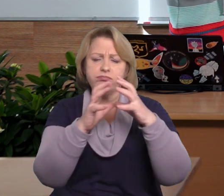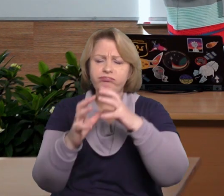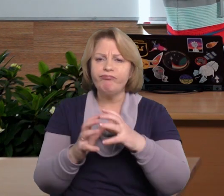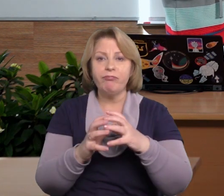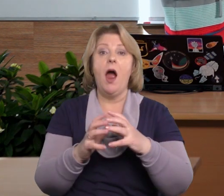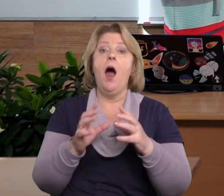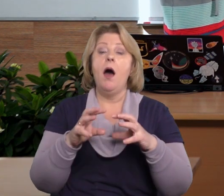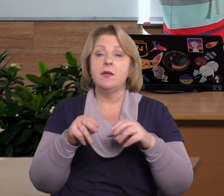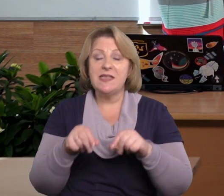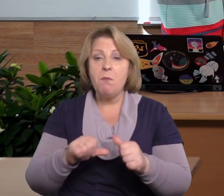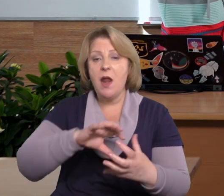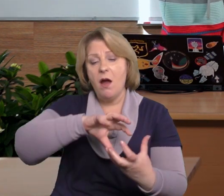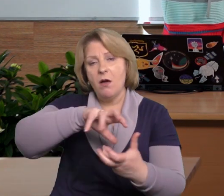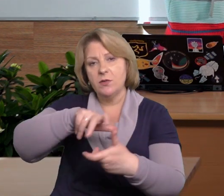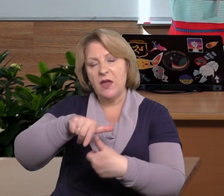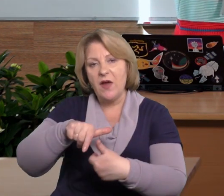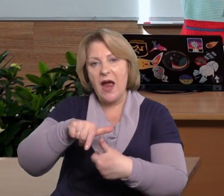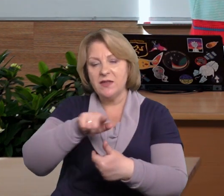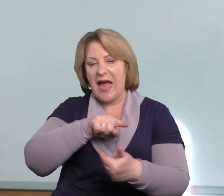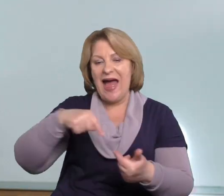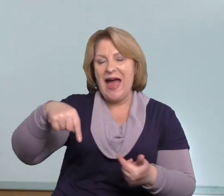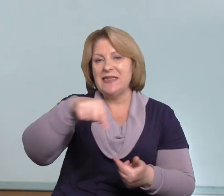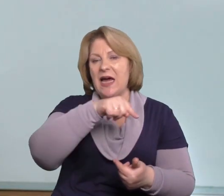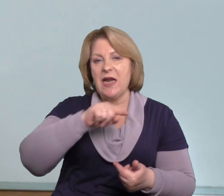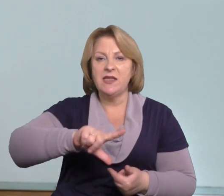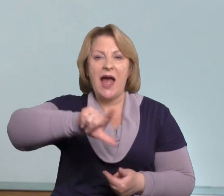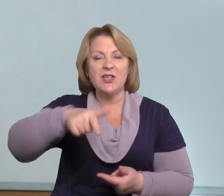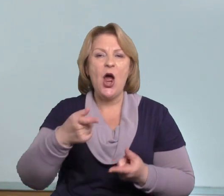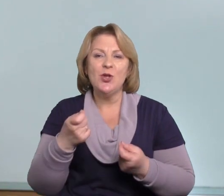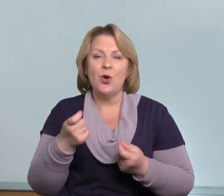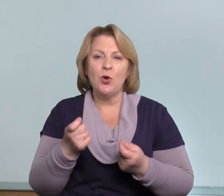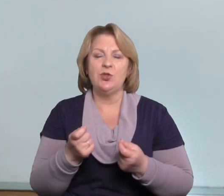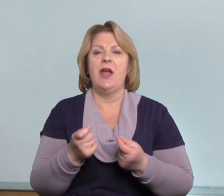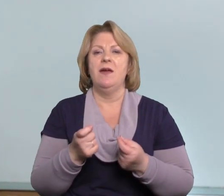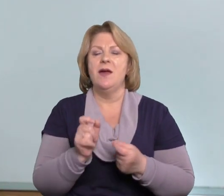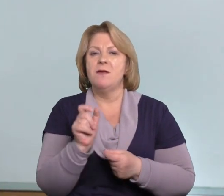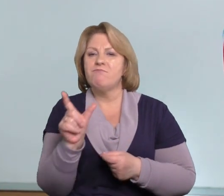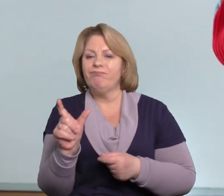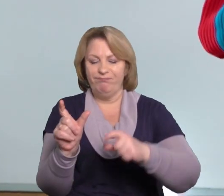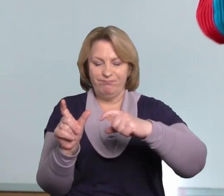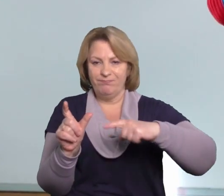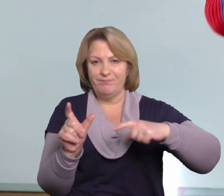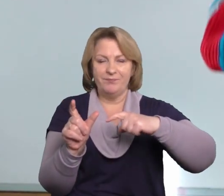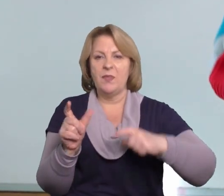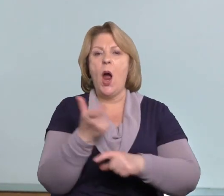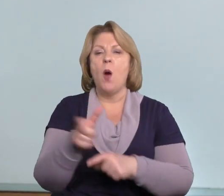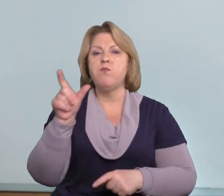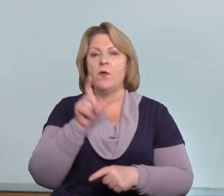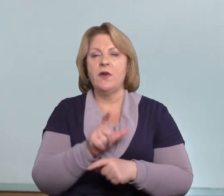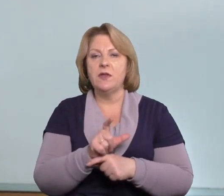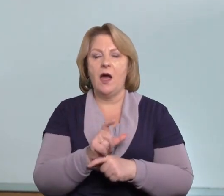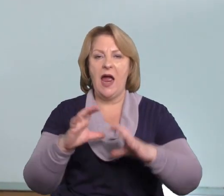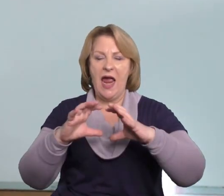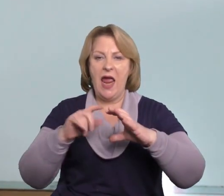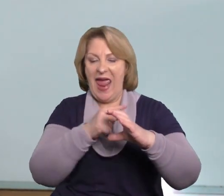Земля обертається, то її екваторіальний радіус, він трошки більше на 21 кілометр за